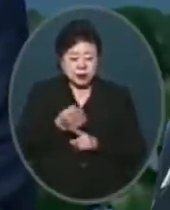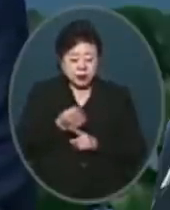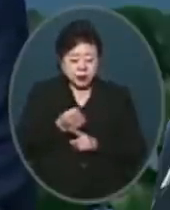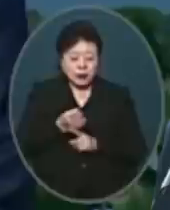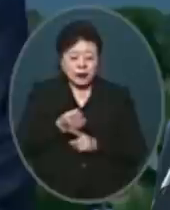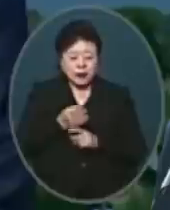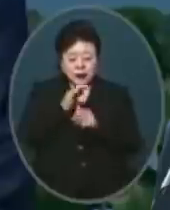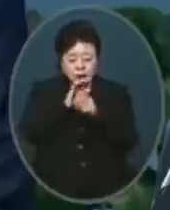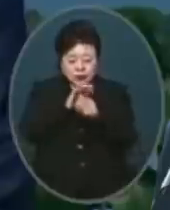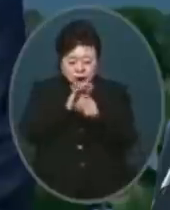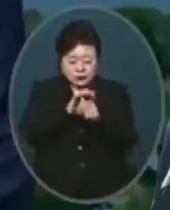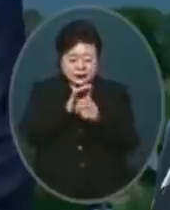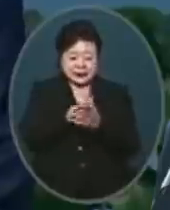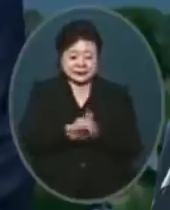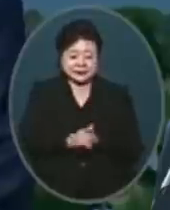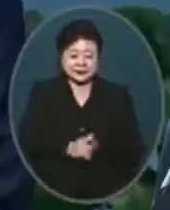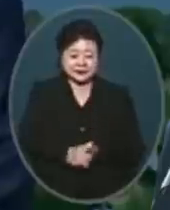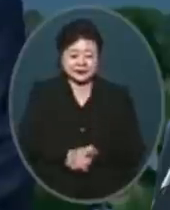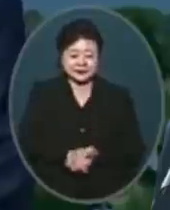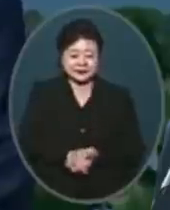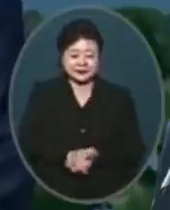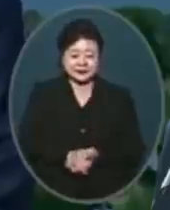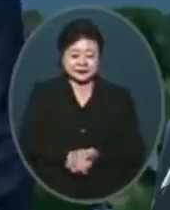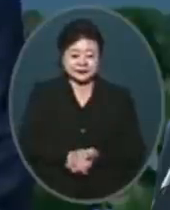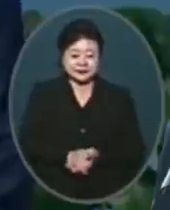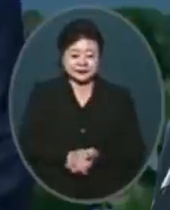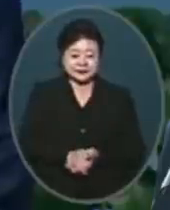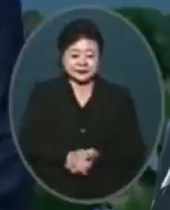보복하기 시작하면 감당할 수 없습니다.